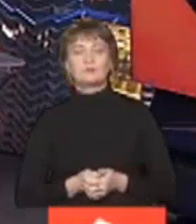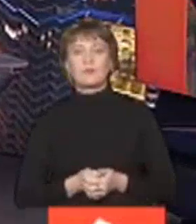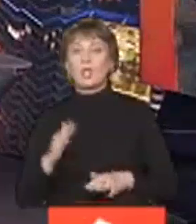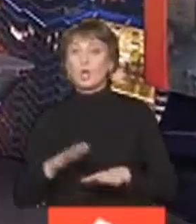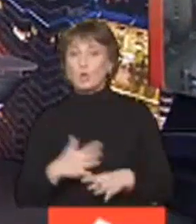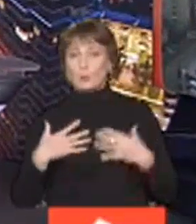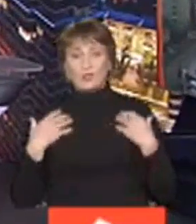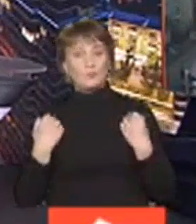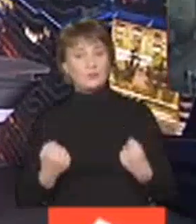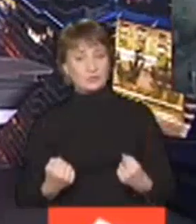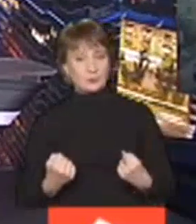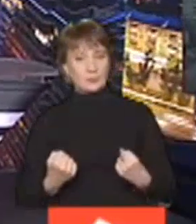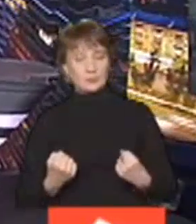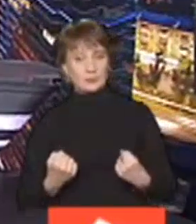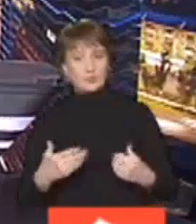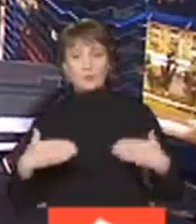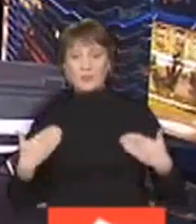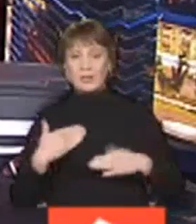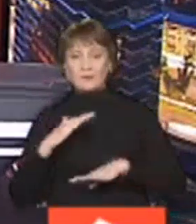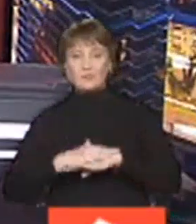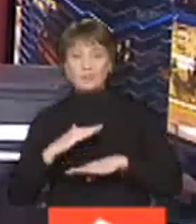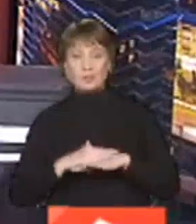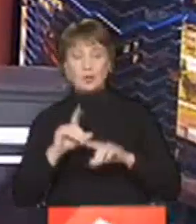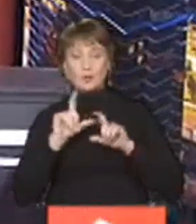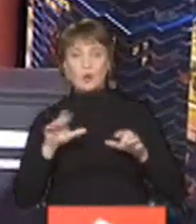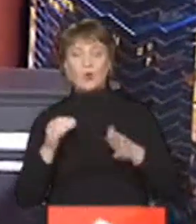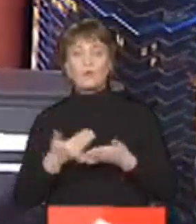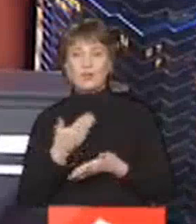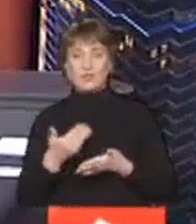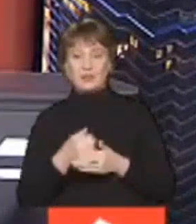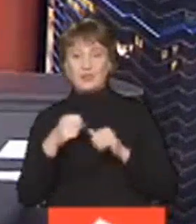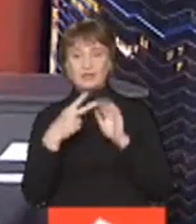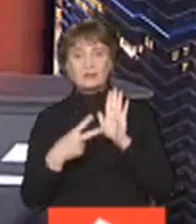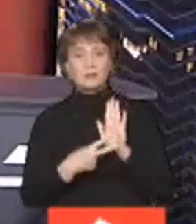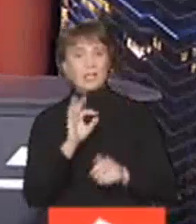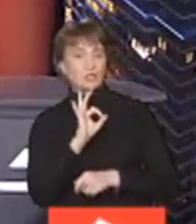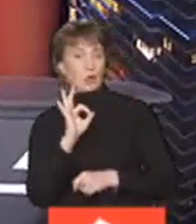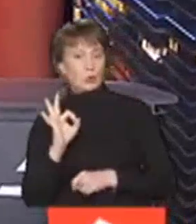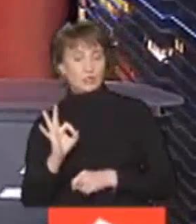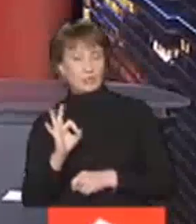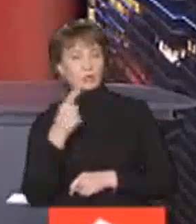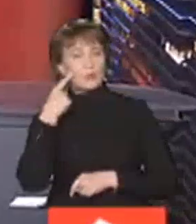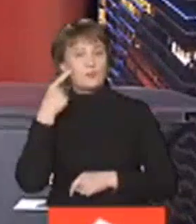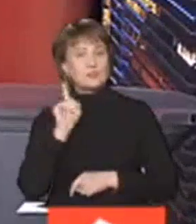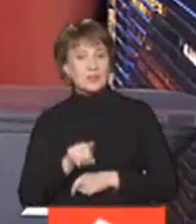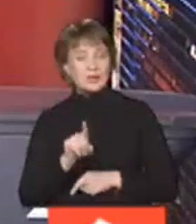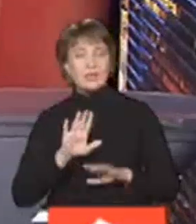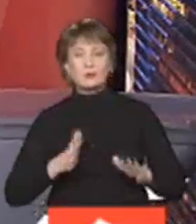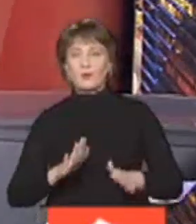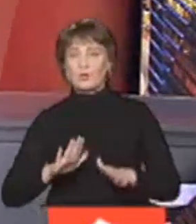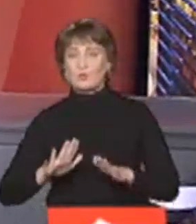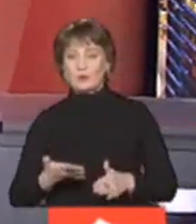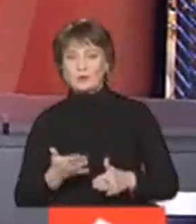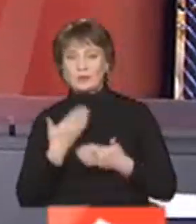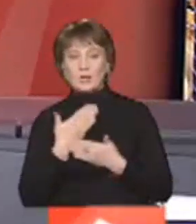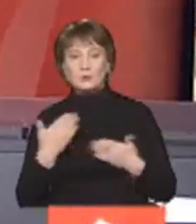Доброго здоров'я, пані і панове. Категорично вас вітаємо в вечірньому ефірі. Це вівторок, 17 година, власне, для того, щоб ви знали про все, що відбулося